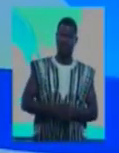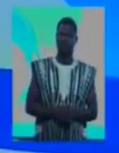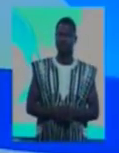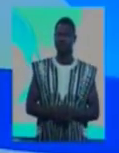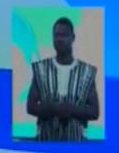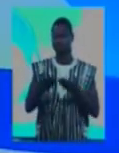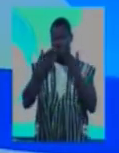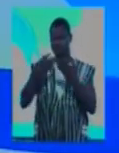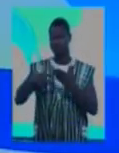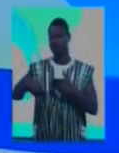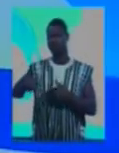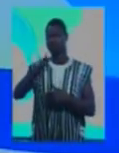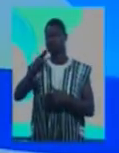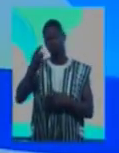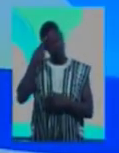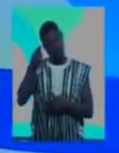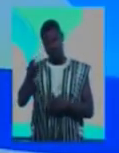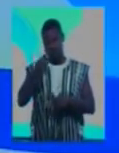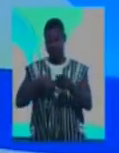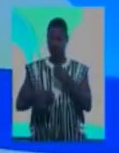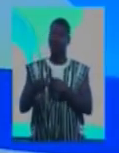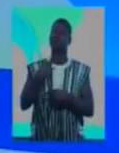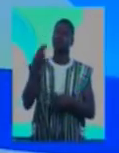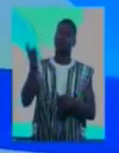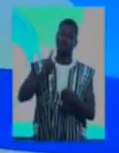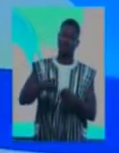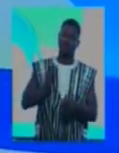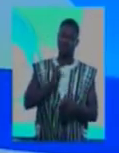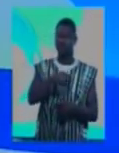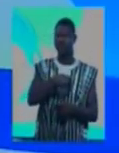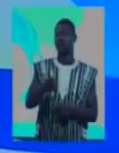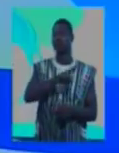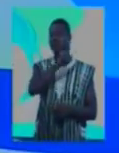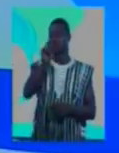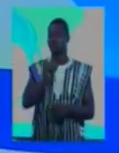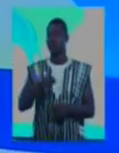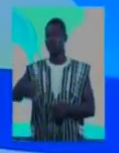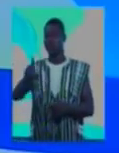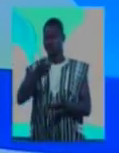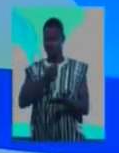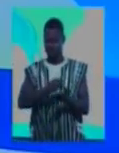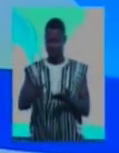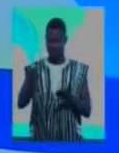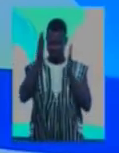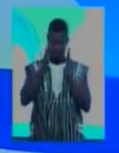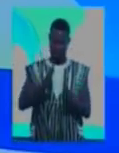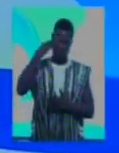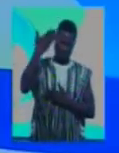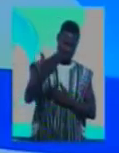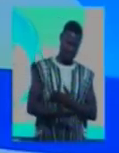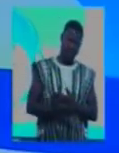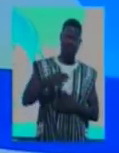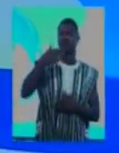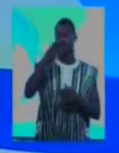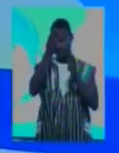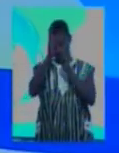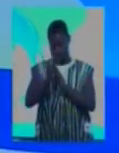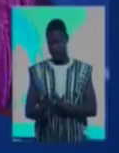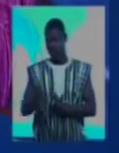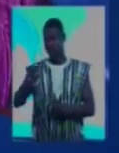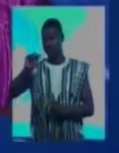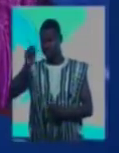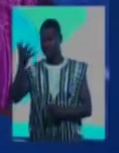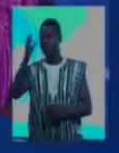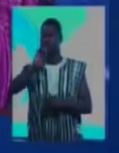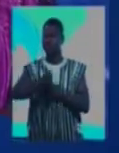Ilboudou, d'être passé répondre à nos questions. Je rappelle que vous êtes l'écrivaine invitée d'honneur de la 15e foire